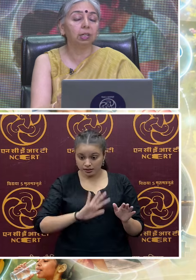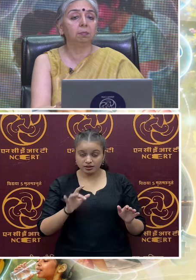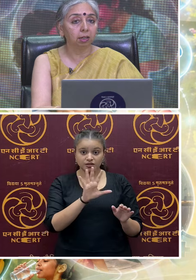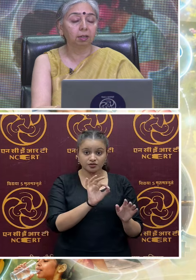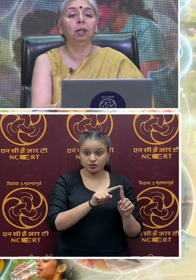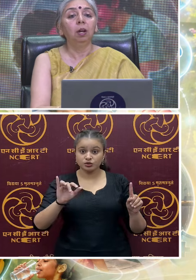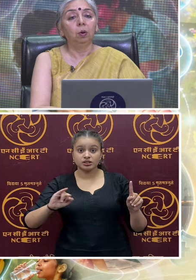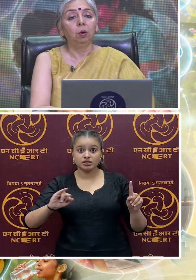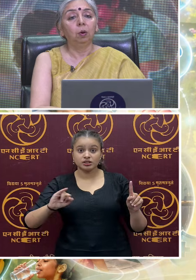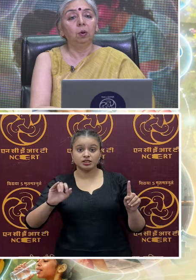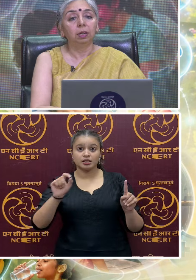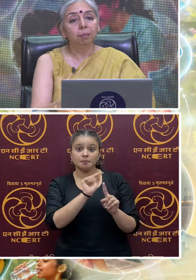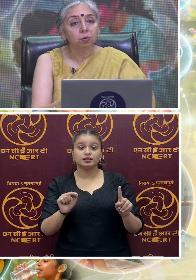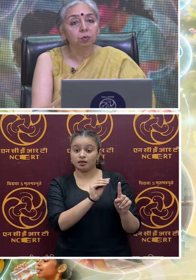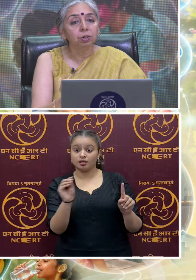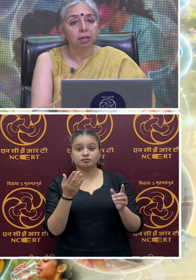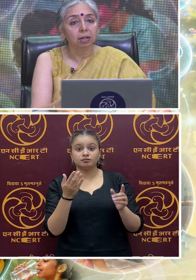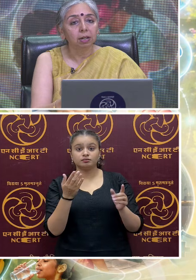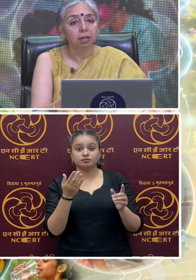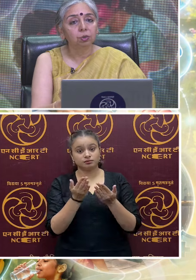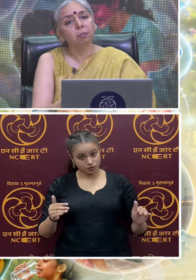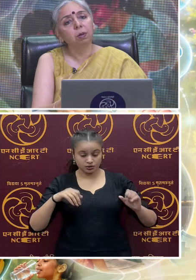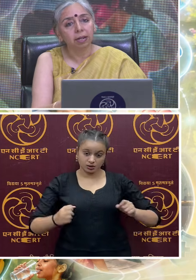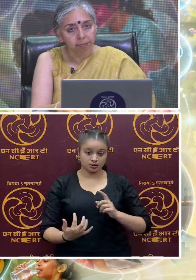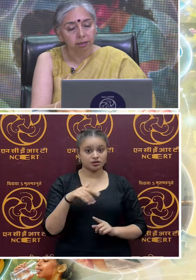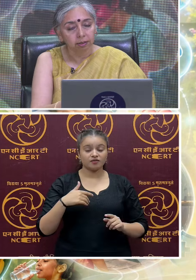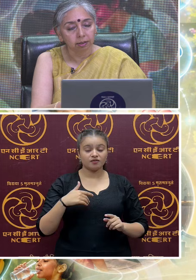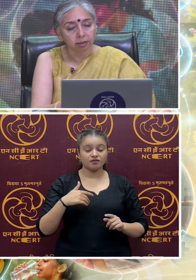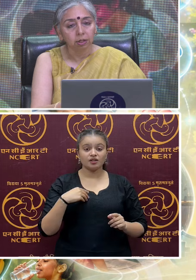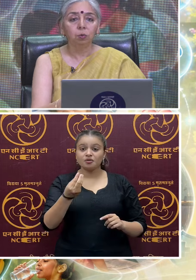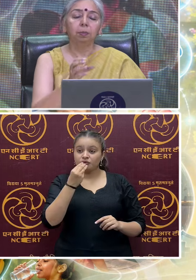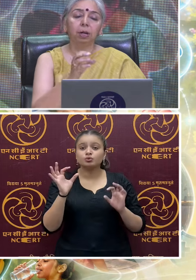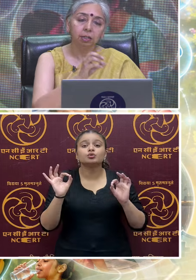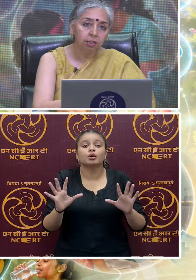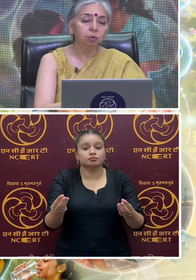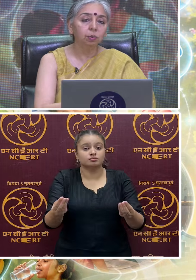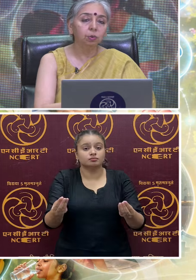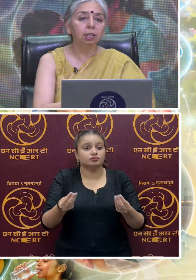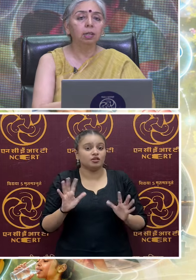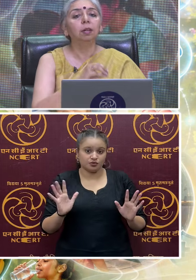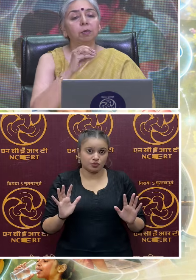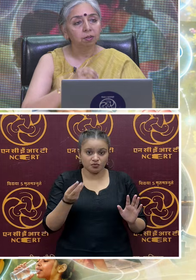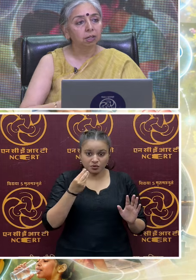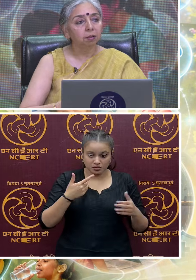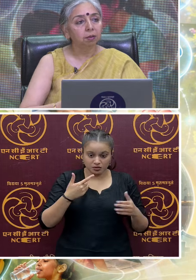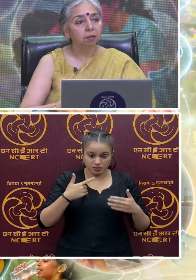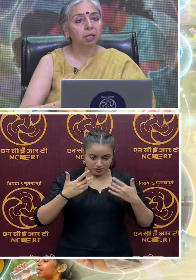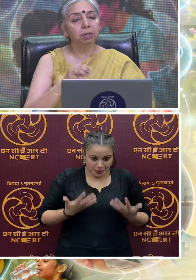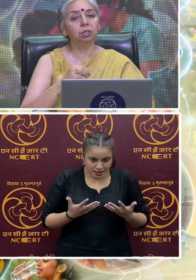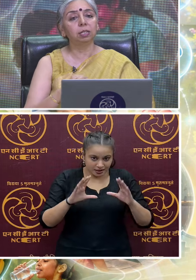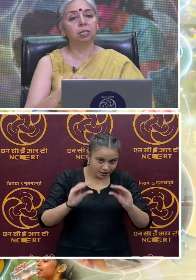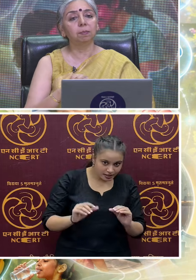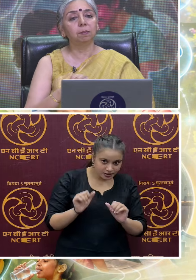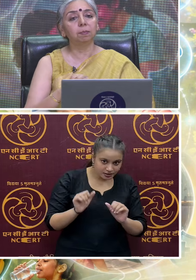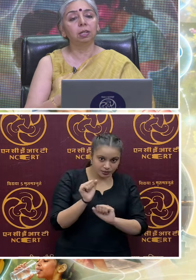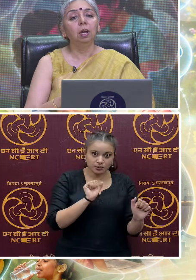बच्चे अनीमिक हैं और ये माइक्रोन्यूट्रिएंट मैलन्यूट्रिशन बहुत रैम्पेंट है। सो अंडर नरिश तो हैं, वज़न भी कम है अपनी